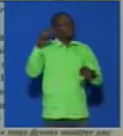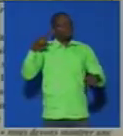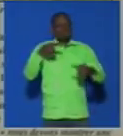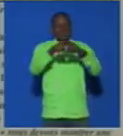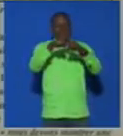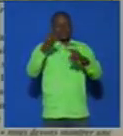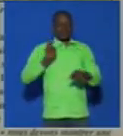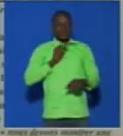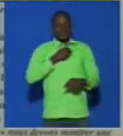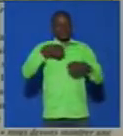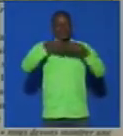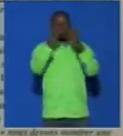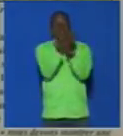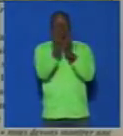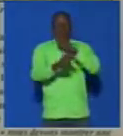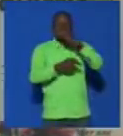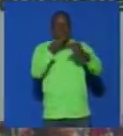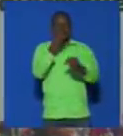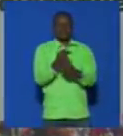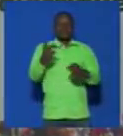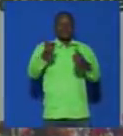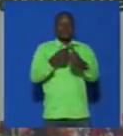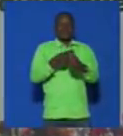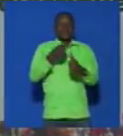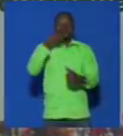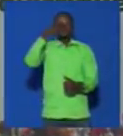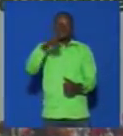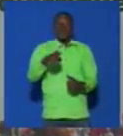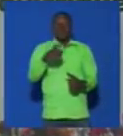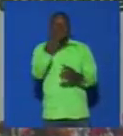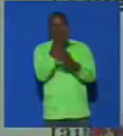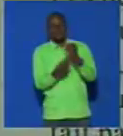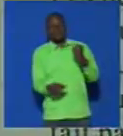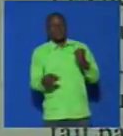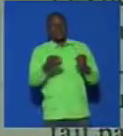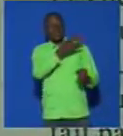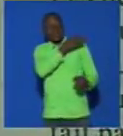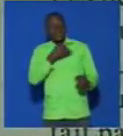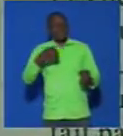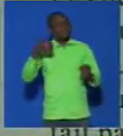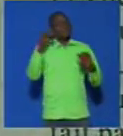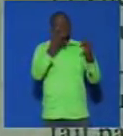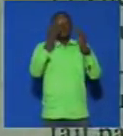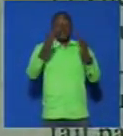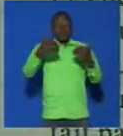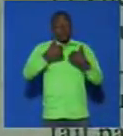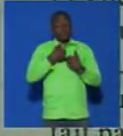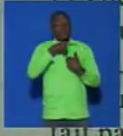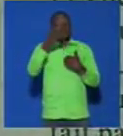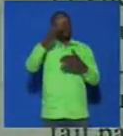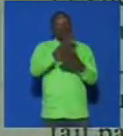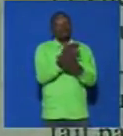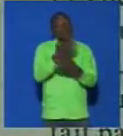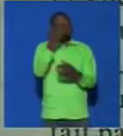notre équipe nationale d'abord il faudra faire avec des absents et puis elle est allée n'ont pas leur destin seulement un peu leurs